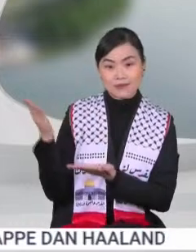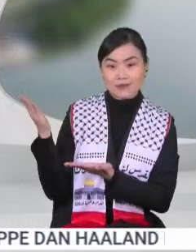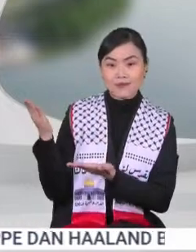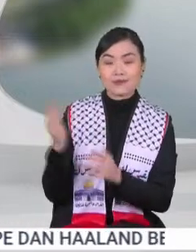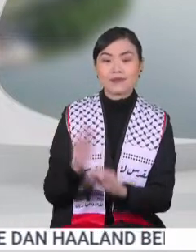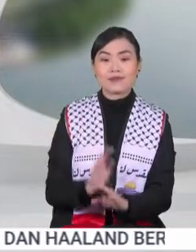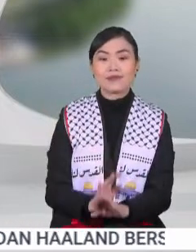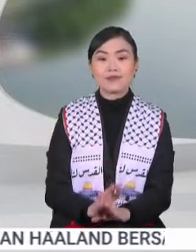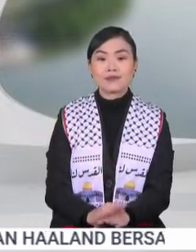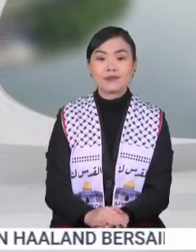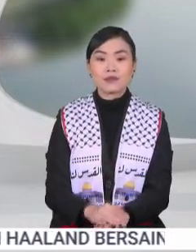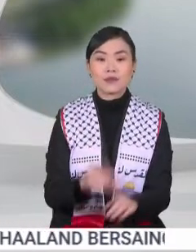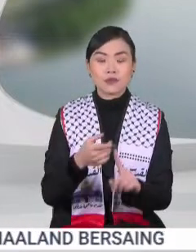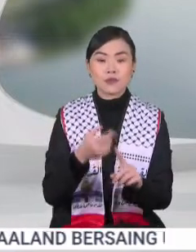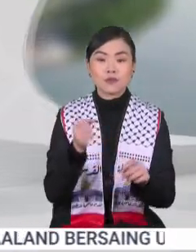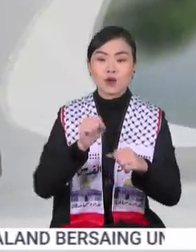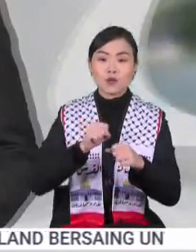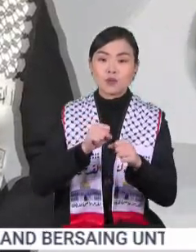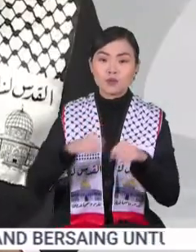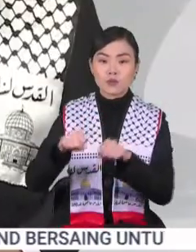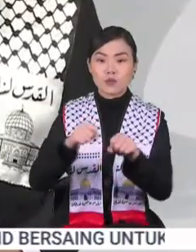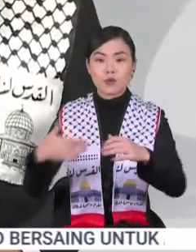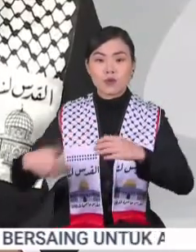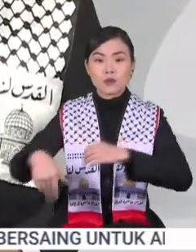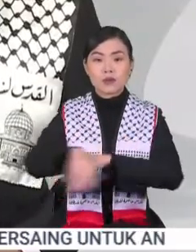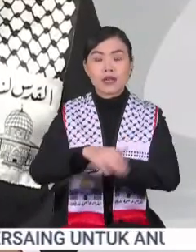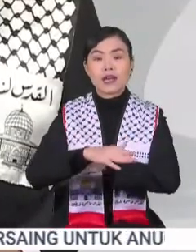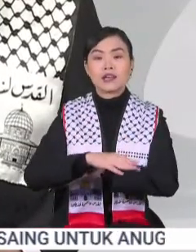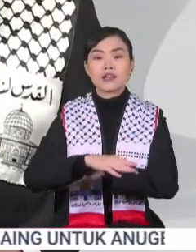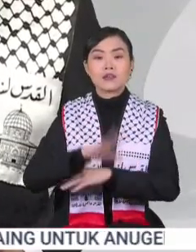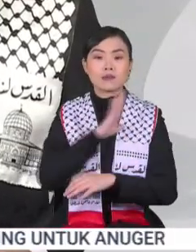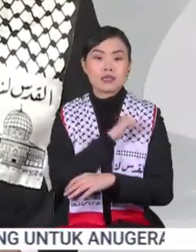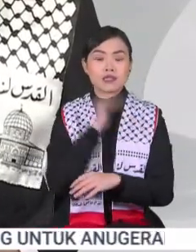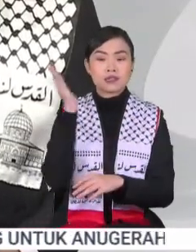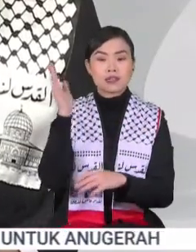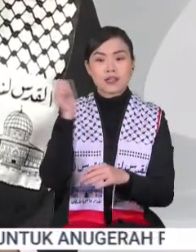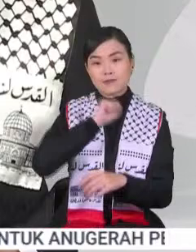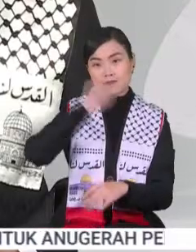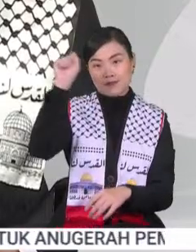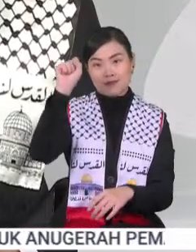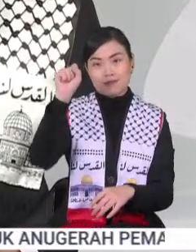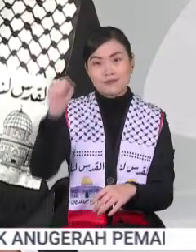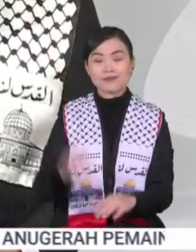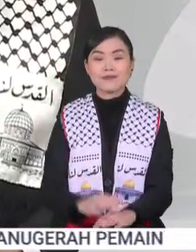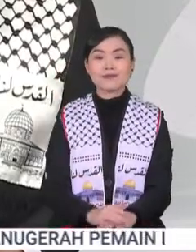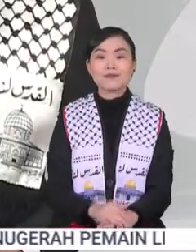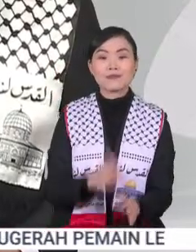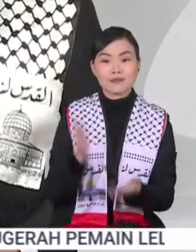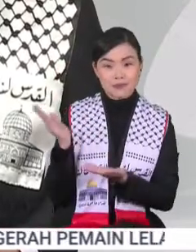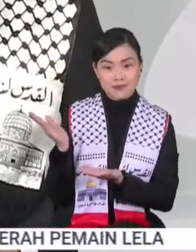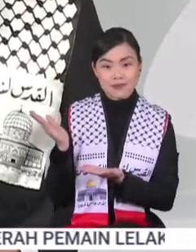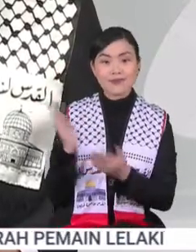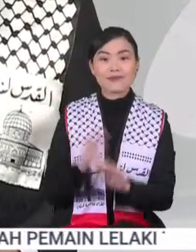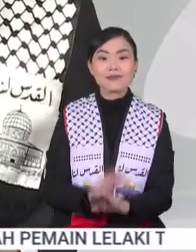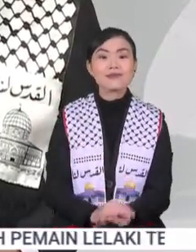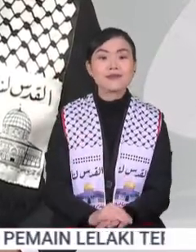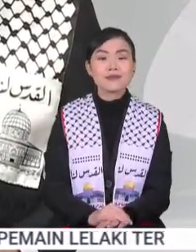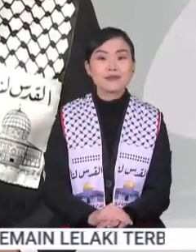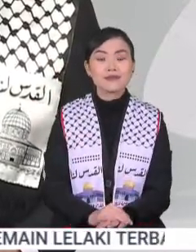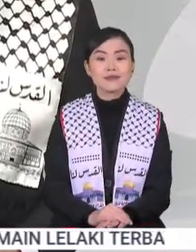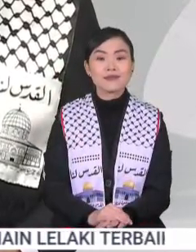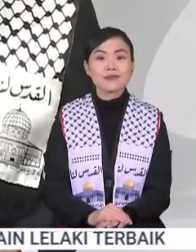wilayah dari sungai hingga ke Segara Palestin pasti Merdeka kembali bersama Sahi Sahi silakan